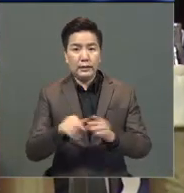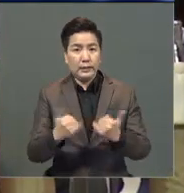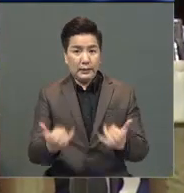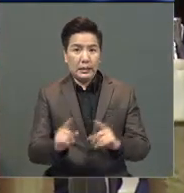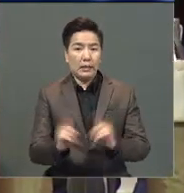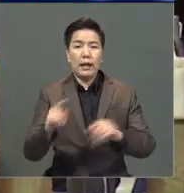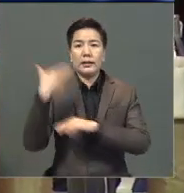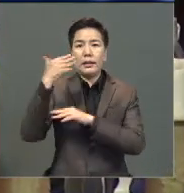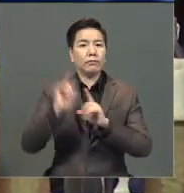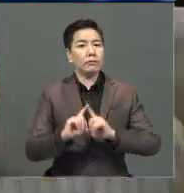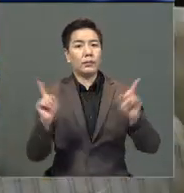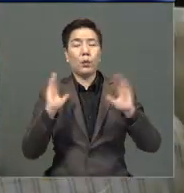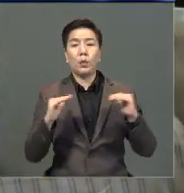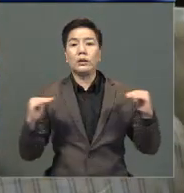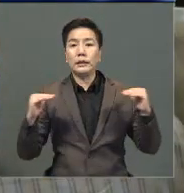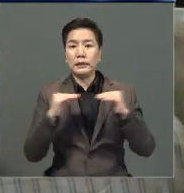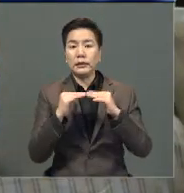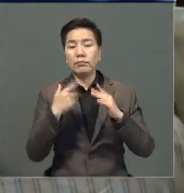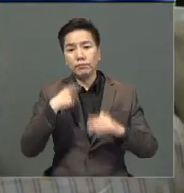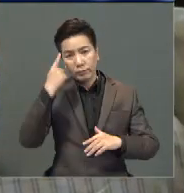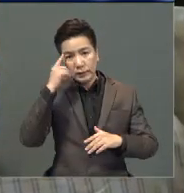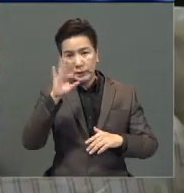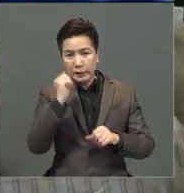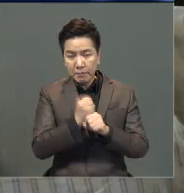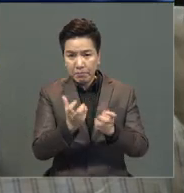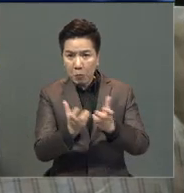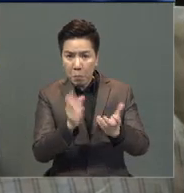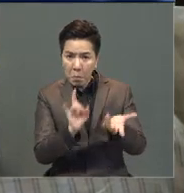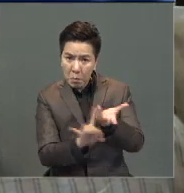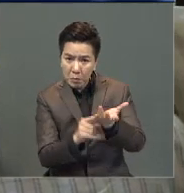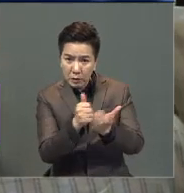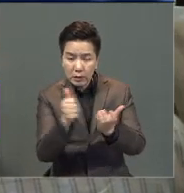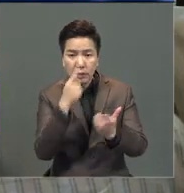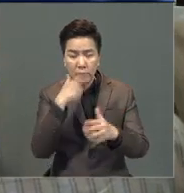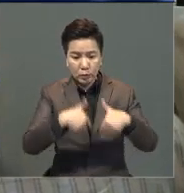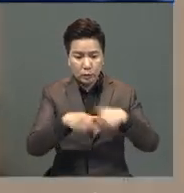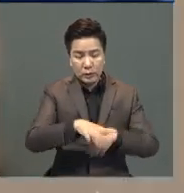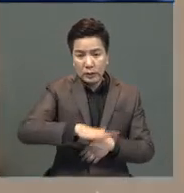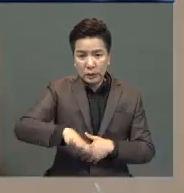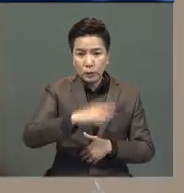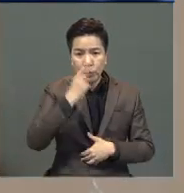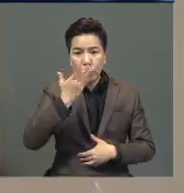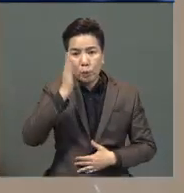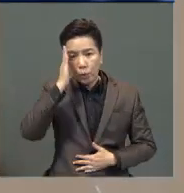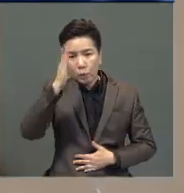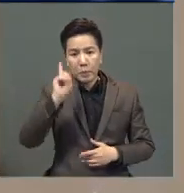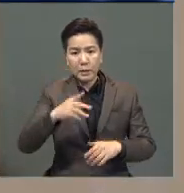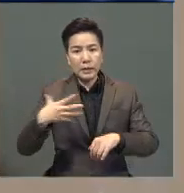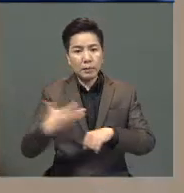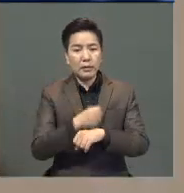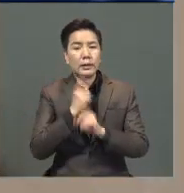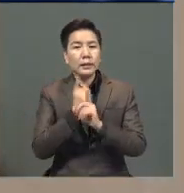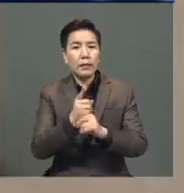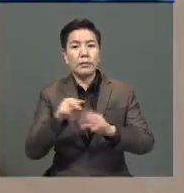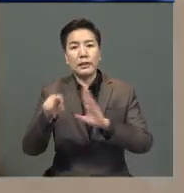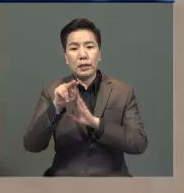ต่างจากการเลือกตั้งระดับชาติที่มีผู้มีสิทธิ์เลือกตั้งจะพิจารณาจากผลงานและสิ่งที่จะทำให้ท้องถิ่นในอนาคตเรียกว่าเป็นการเมืองเชิง